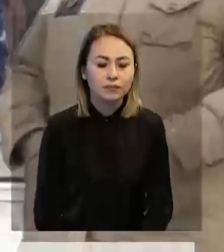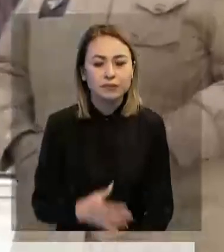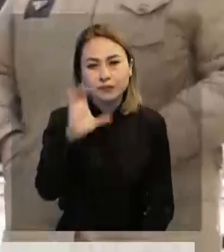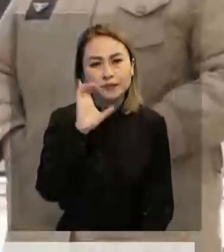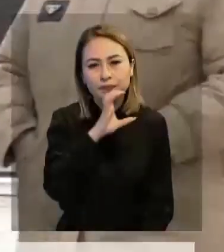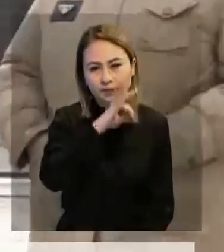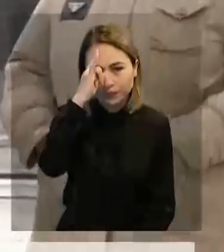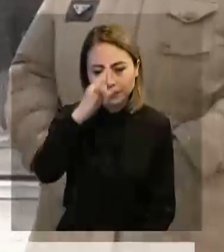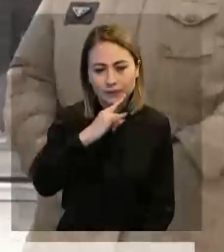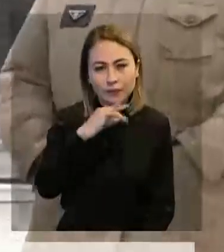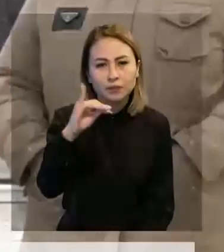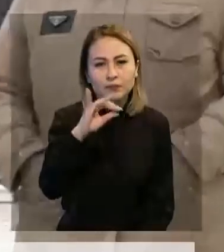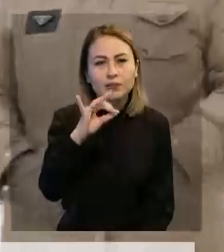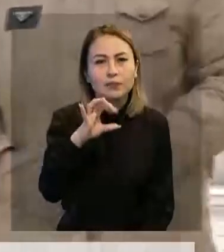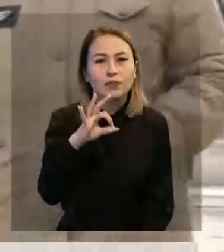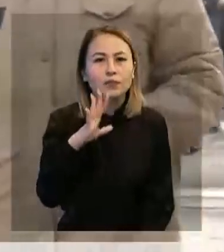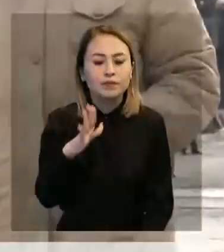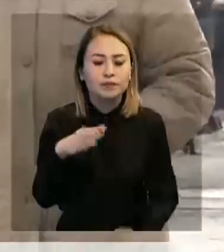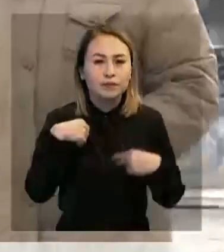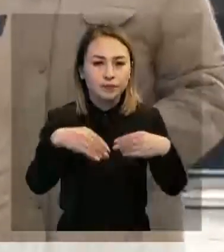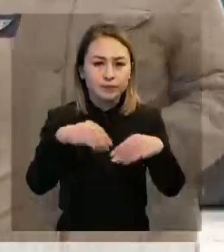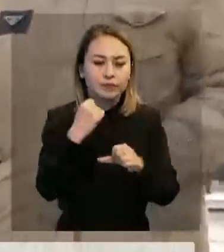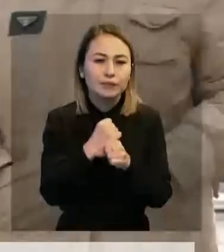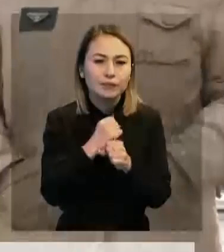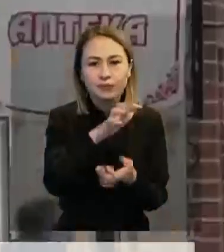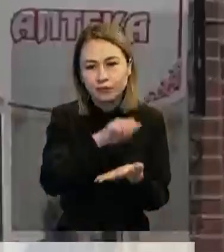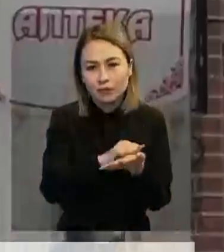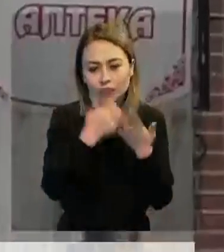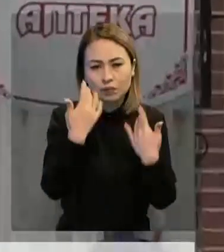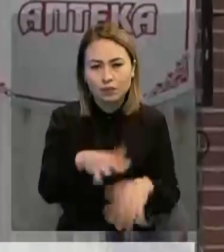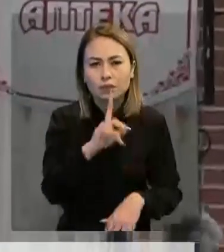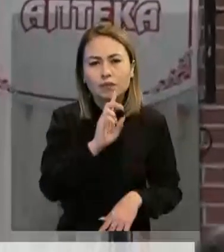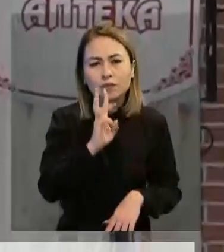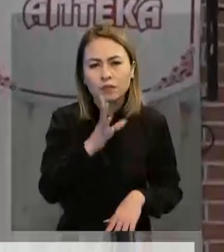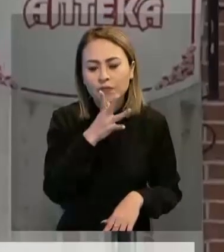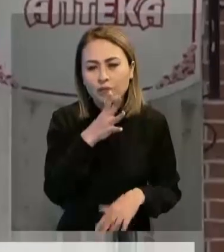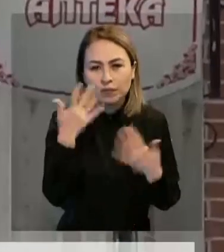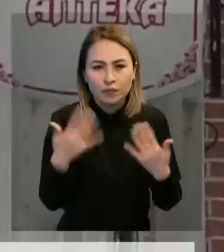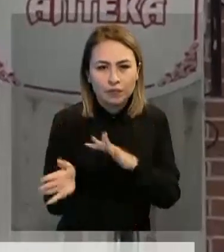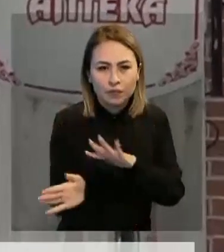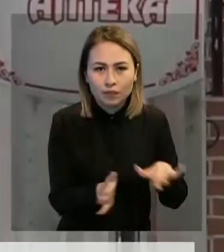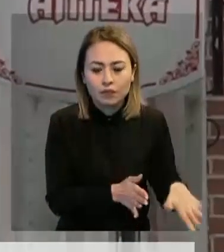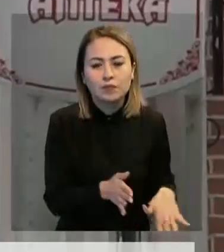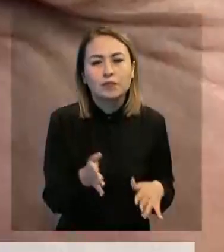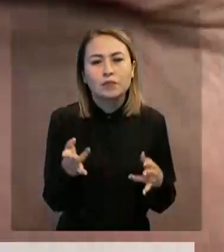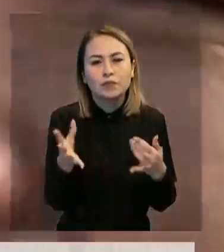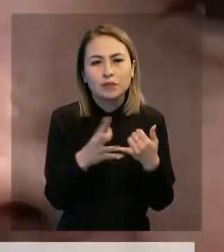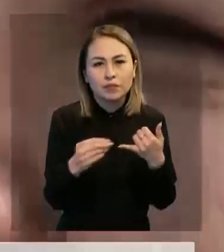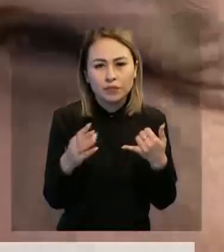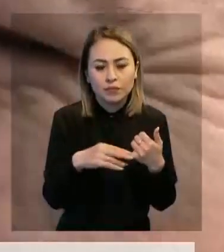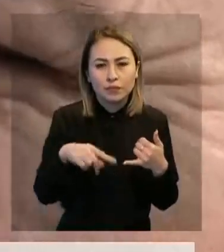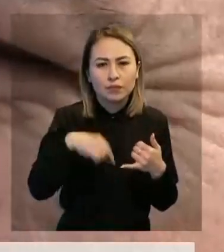Солтүстік қазақстандық Юрий Искаковтың егін шаруашылығымен айналса бастағанына бірнеше жыл болды. Ризығын жерден тапқан шаруа